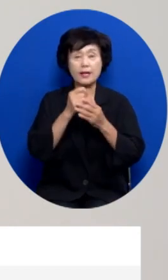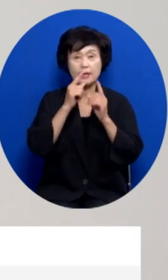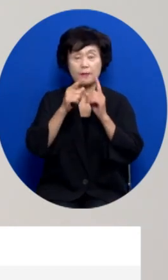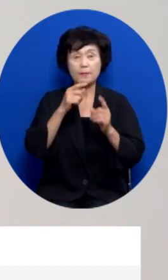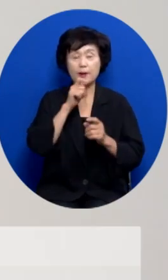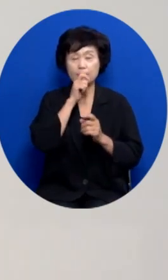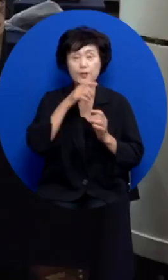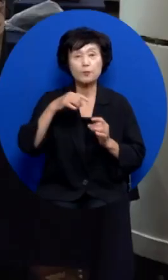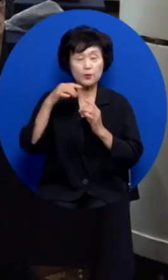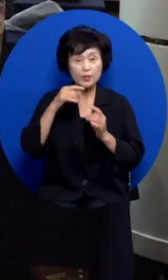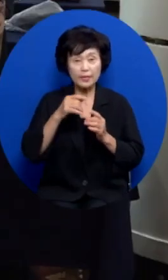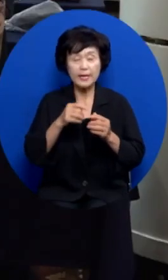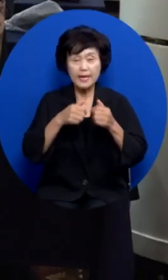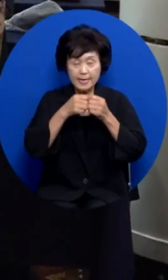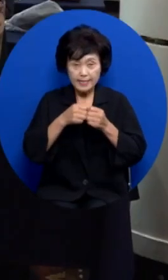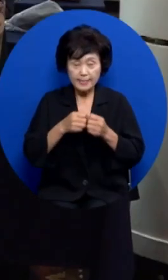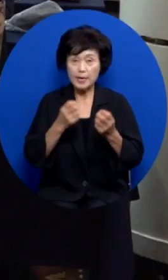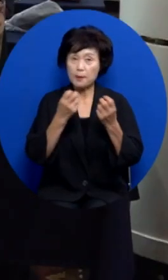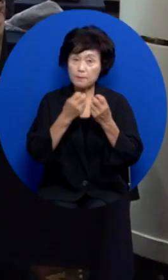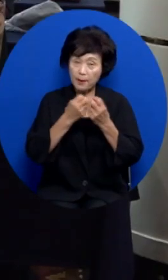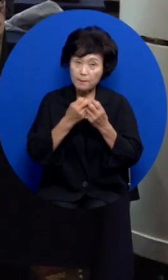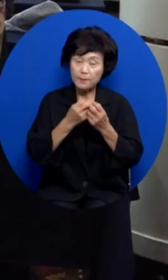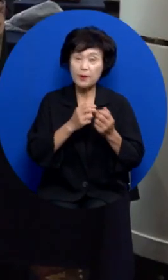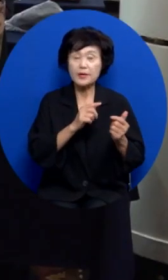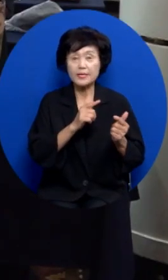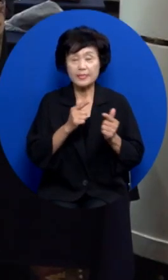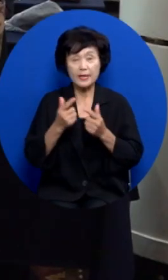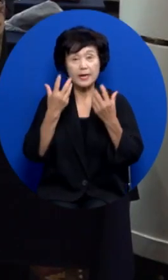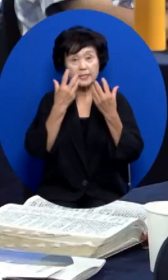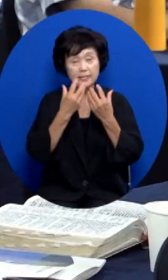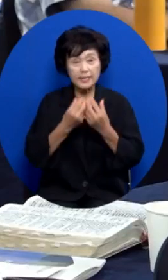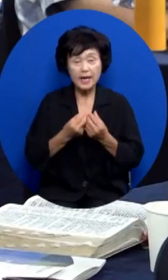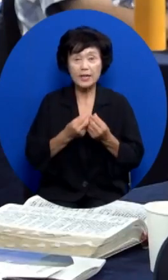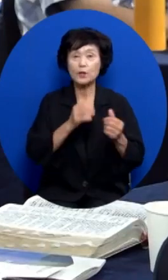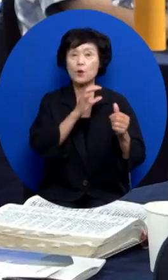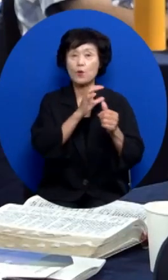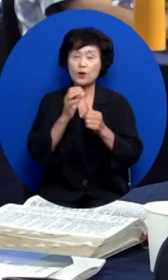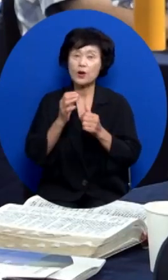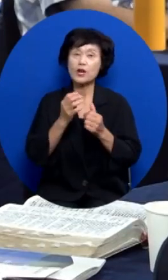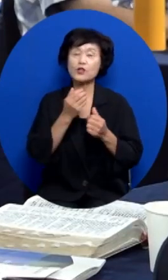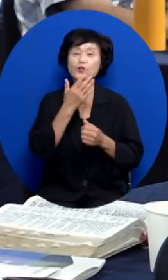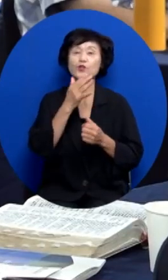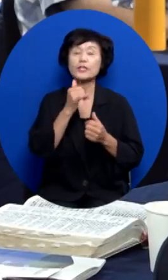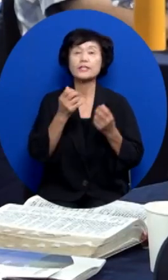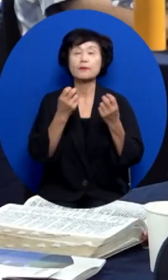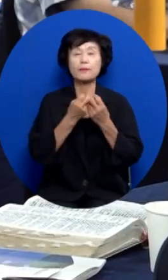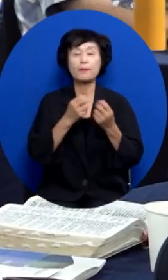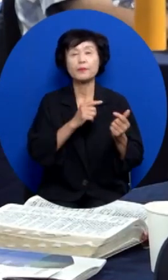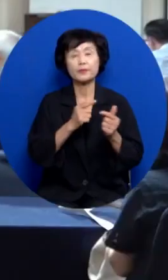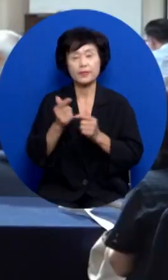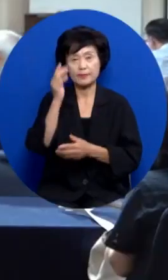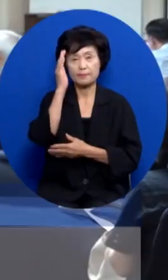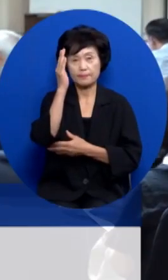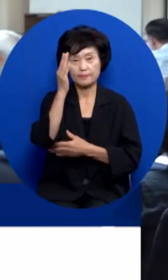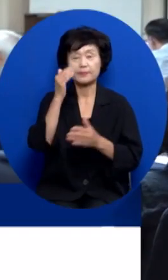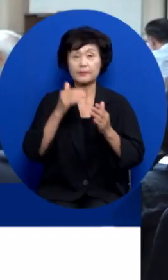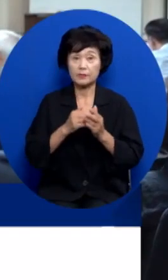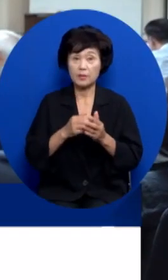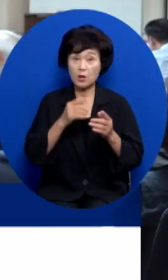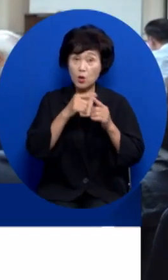구체적인 방법과 교회의 적용 사례를 소개하며 목회에 활용할 수 있는 방안을 제시했습니다. 교회가